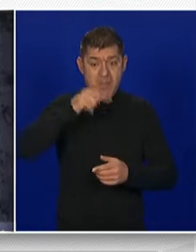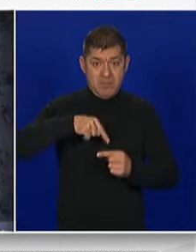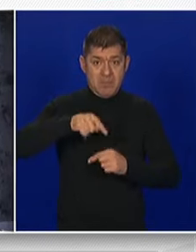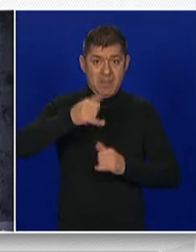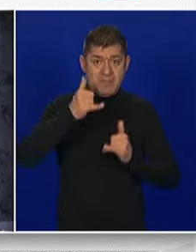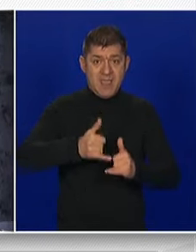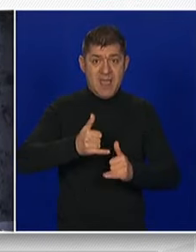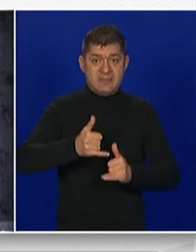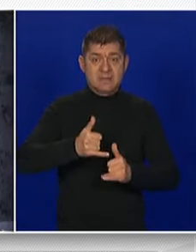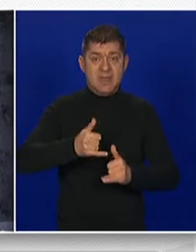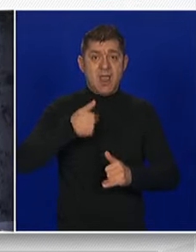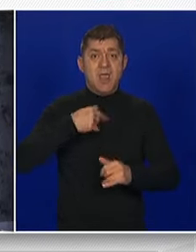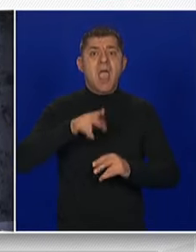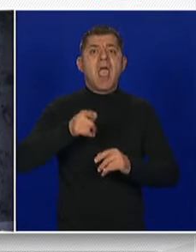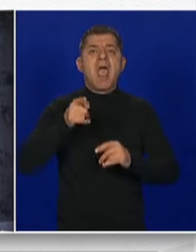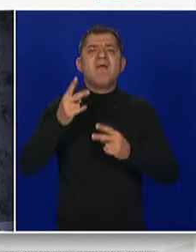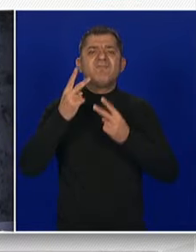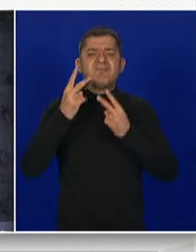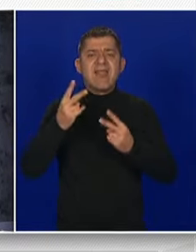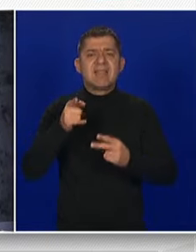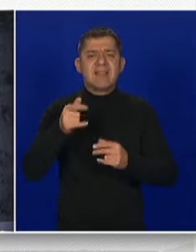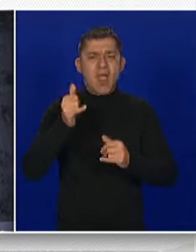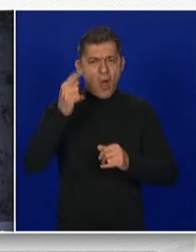ona počela vrijediti od